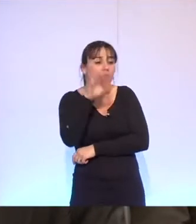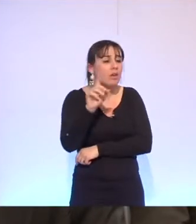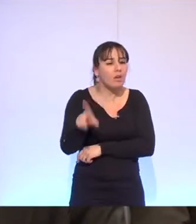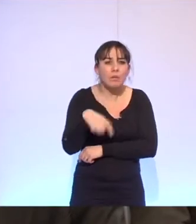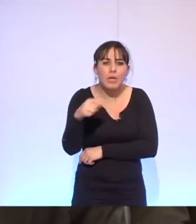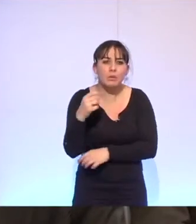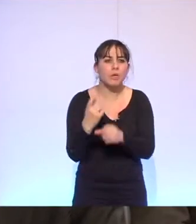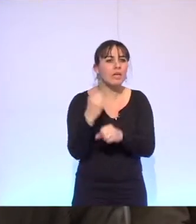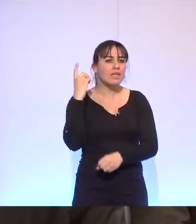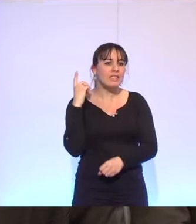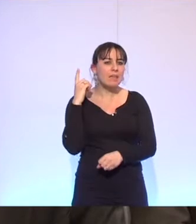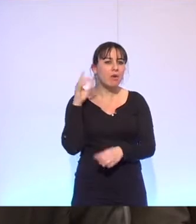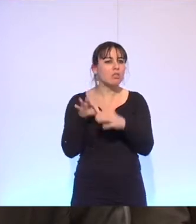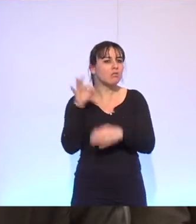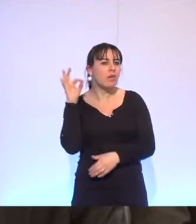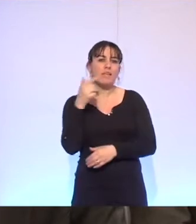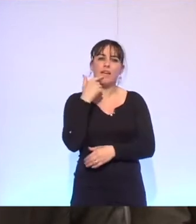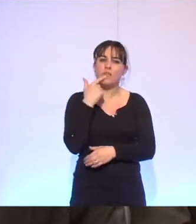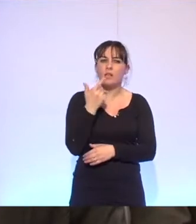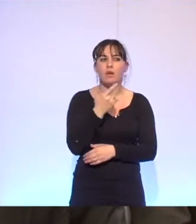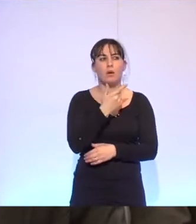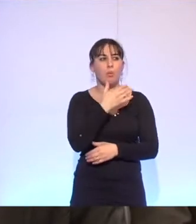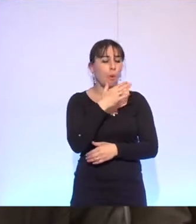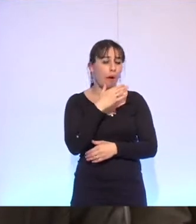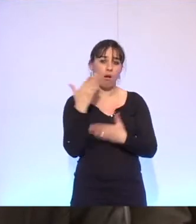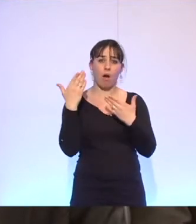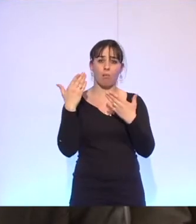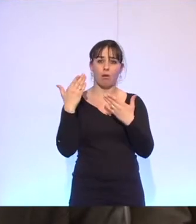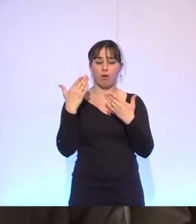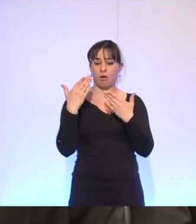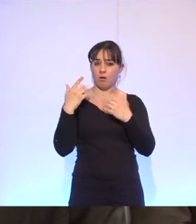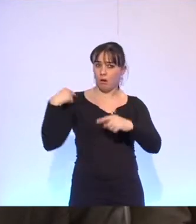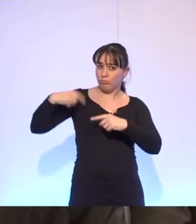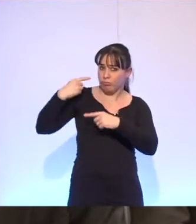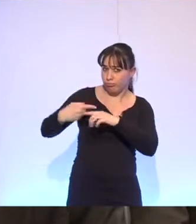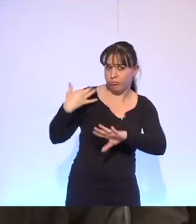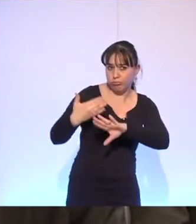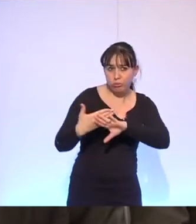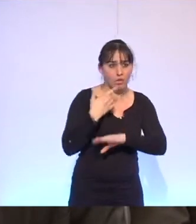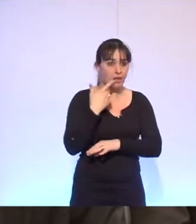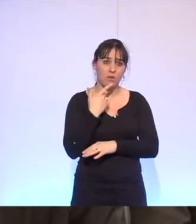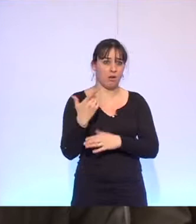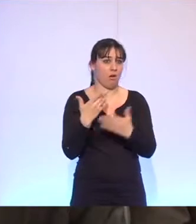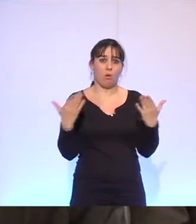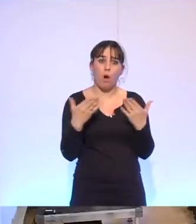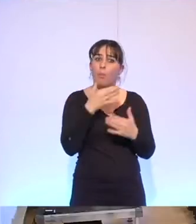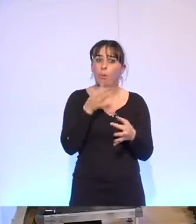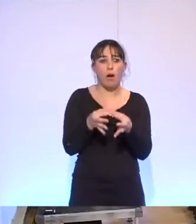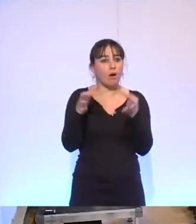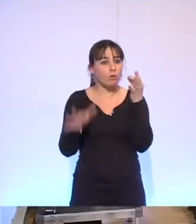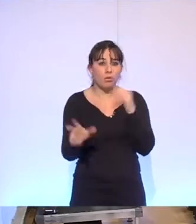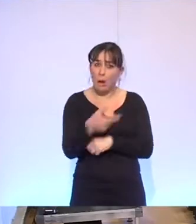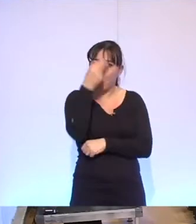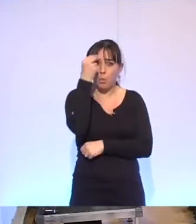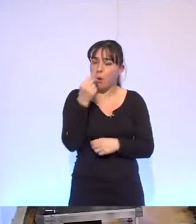depuis dimanche dernier ne permet pas encore d'en tirer tous les enseignements locaux et nationaux. Je tiens toutefois à dire ici que pour